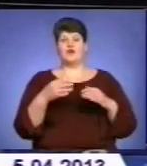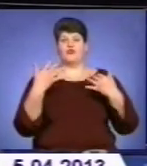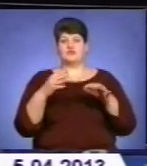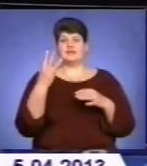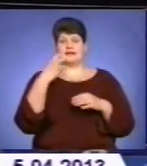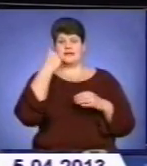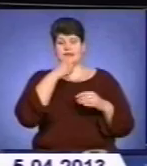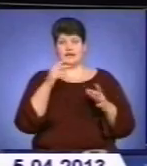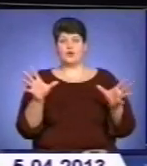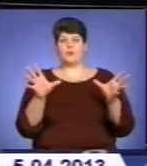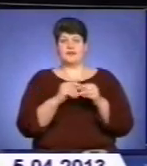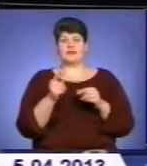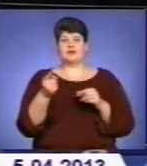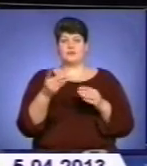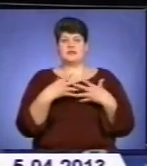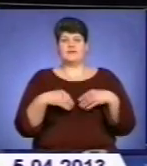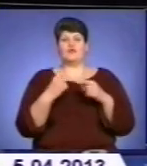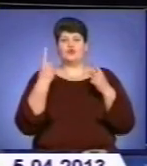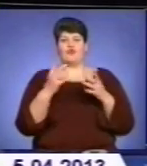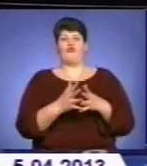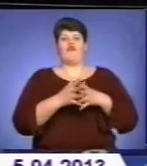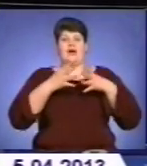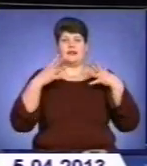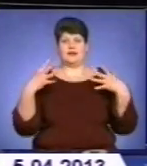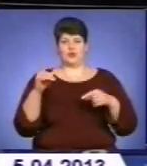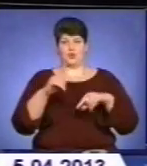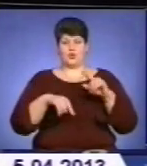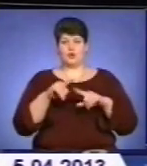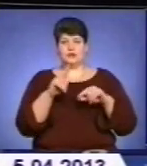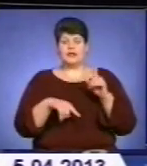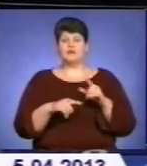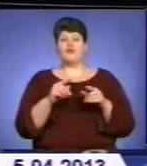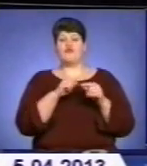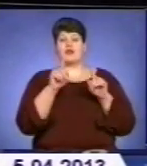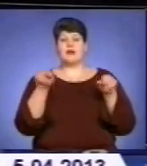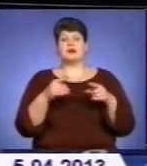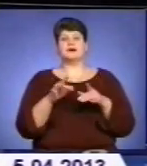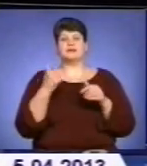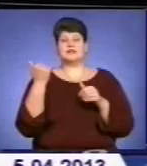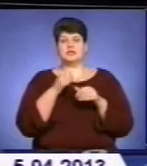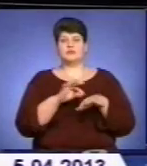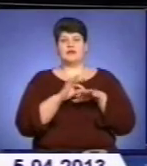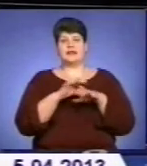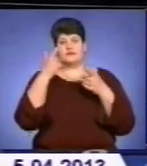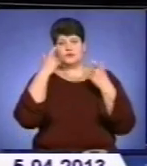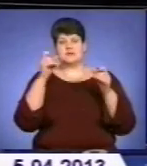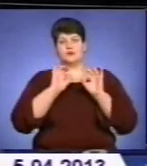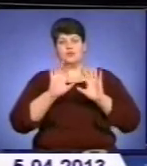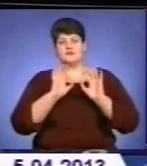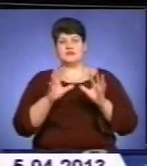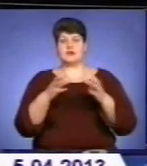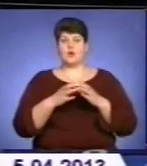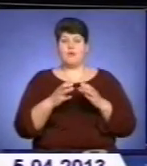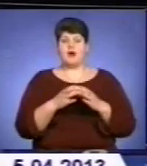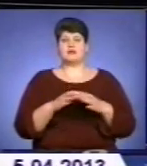поспіль воно об'єднує тернопільські сім'ї в одну велику родину. У рамках тижня підготовки до свята пройшла інформаційно-просвітницька кампанія